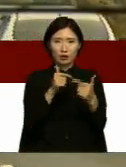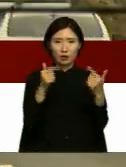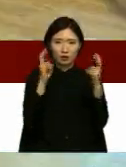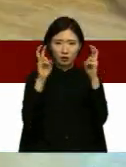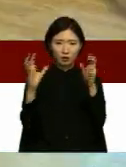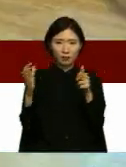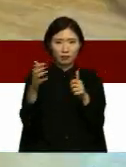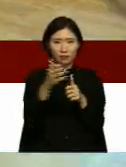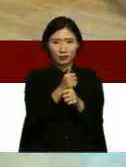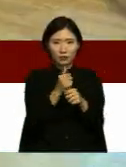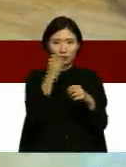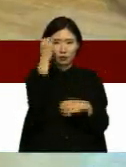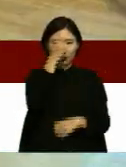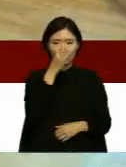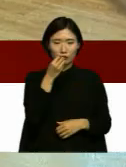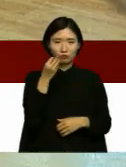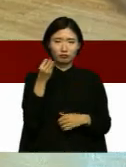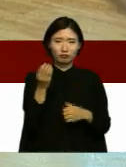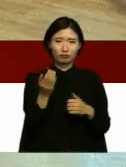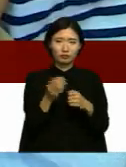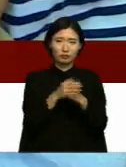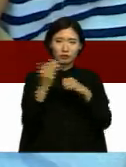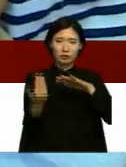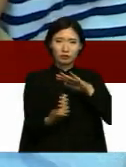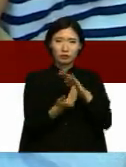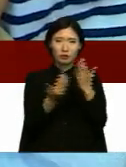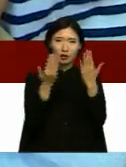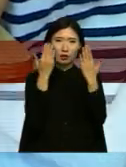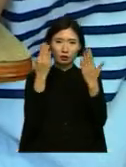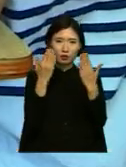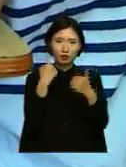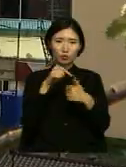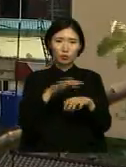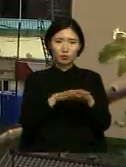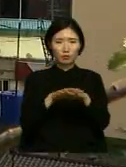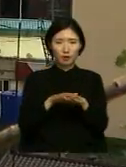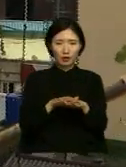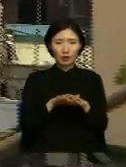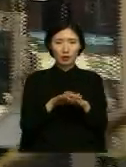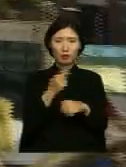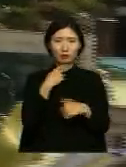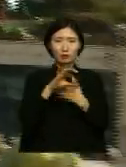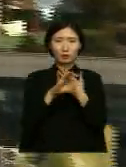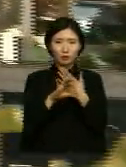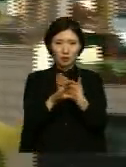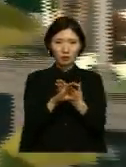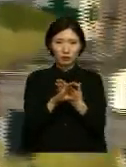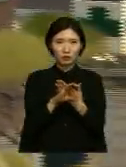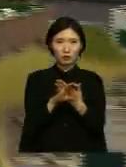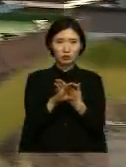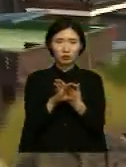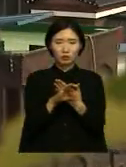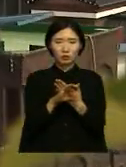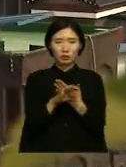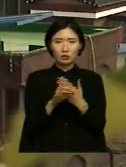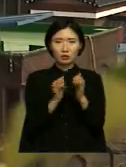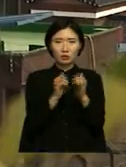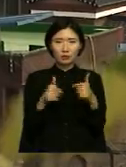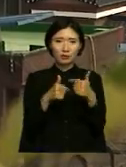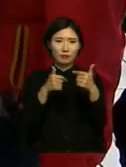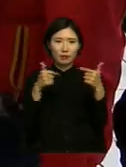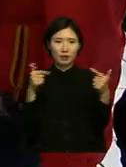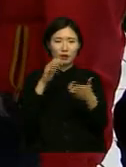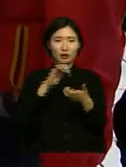명문학교 육성 등을 통한 그 인프라 개선이 뒤따르지 않는다면 전원주택 중심의 인구 증가에는 한계가 있다는 것이